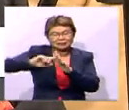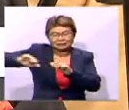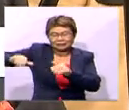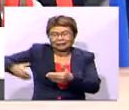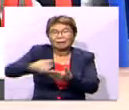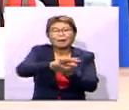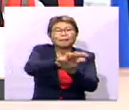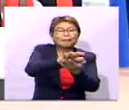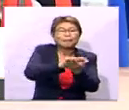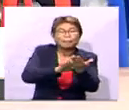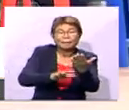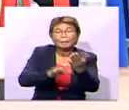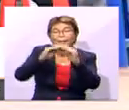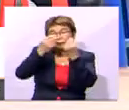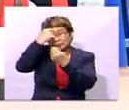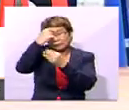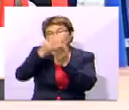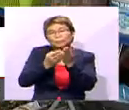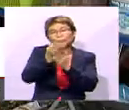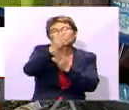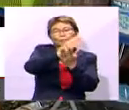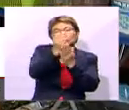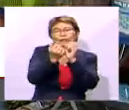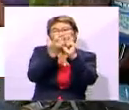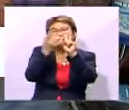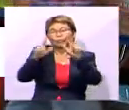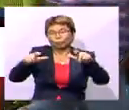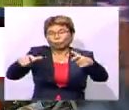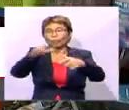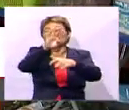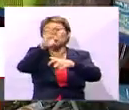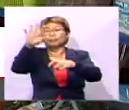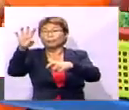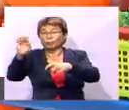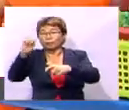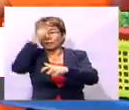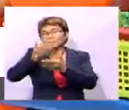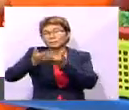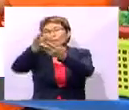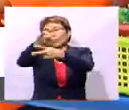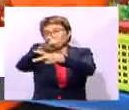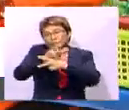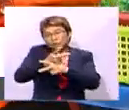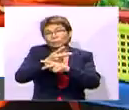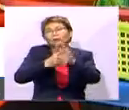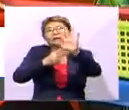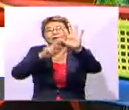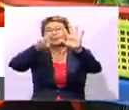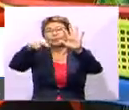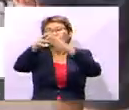India MIB menerusi bajet 2018 bagi kumpulan B40 kerajaan menawarkan pinjaman serendah